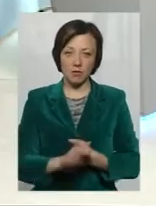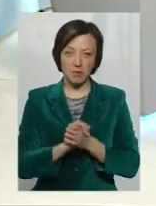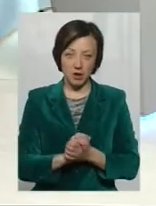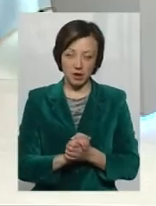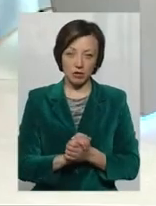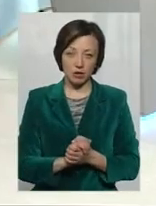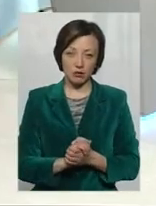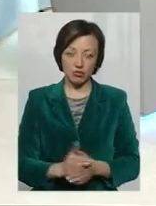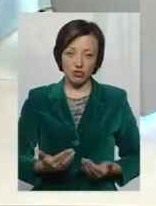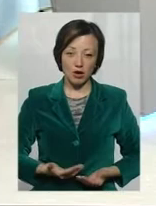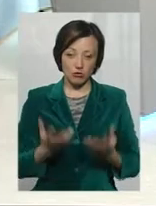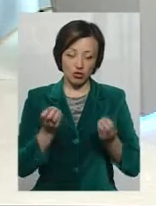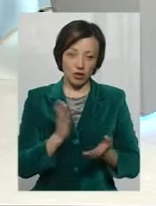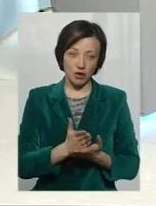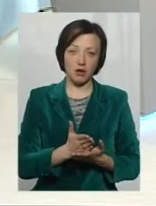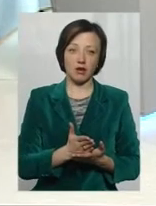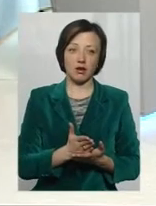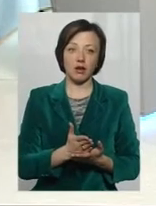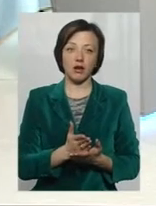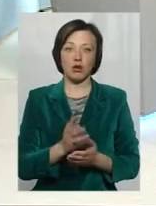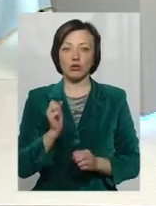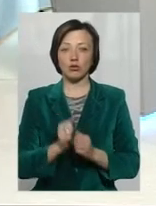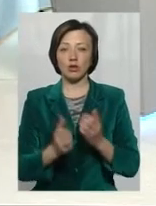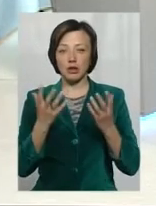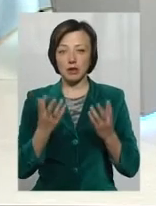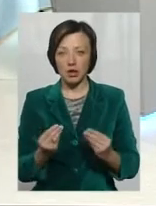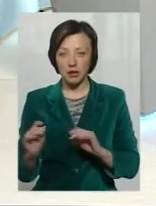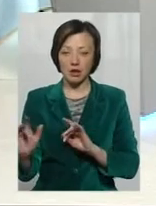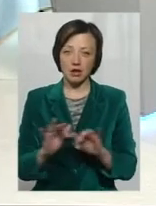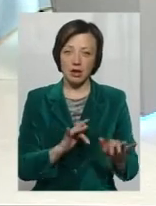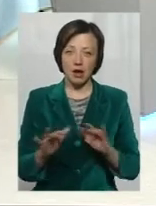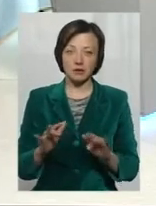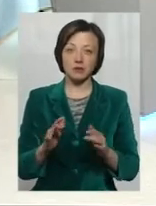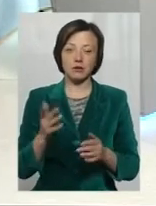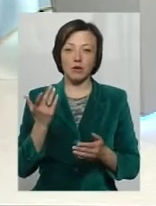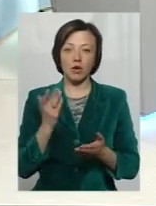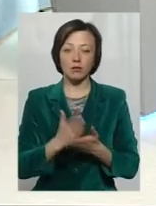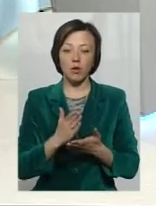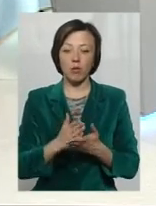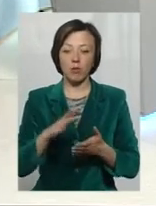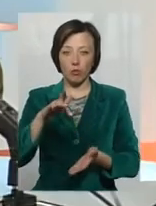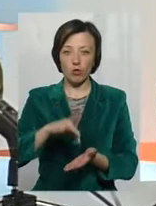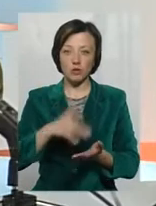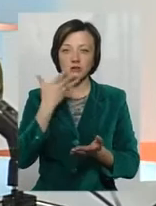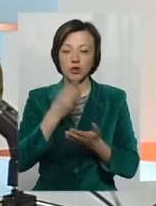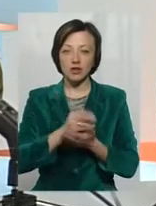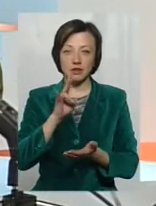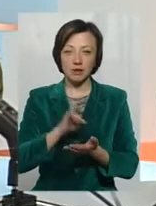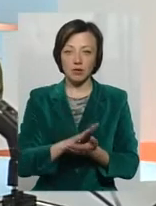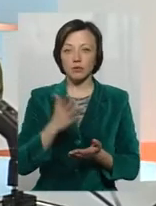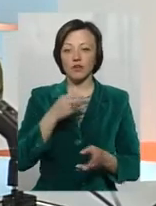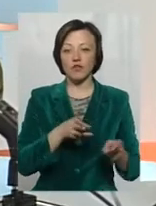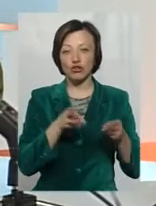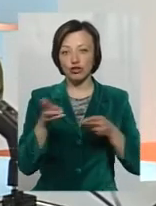життям. У нас є і повсякденна служба бойова діяльність, де ми, коли ми знаходимося в пункті постійної дислокації, ну, і виїжджаємо для несення служби в